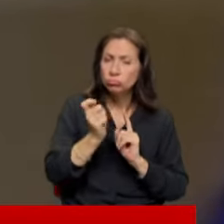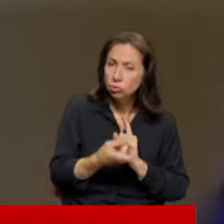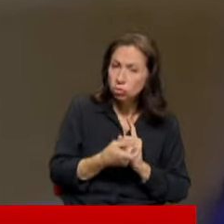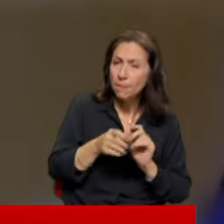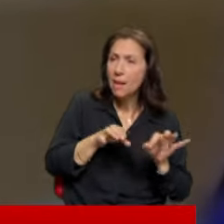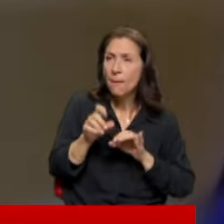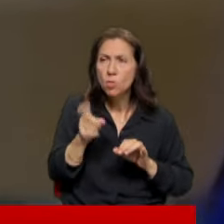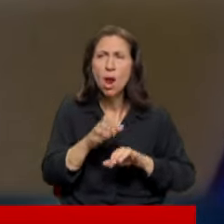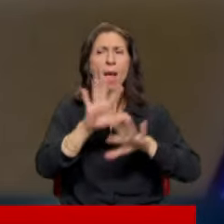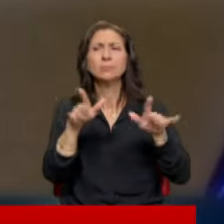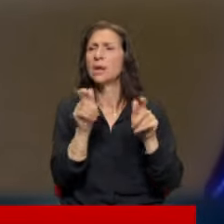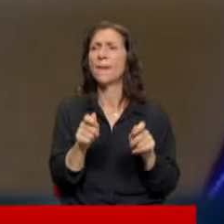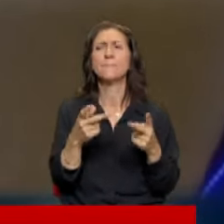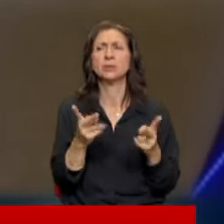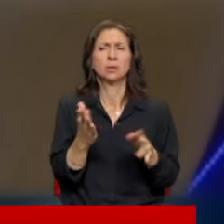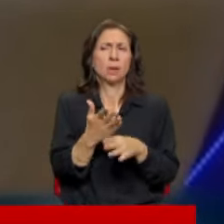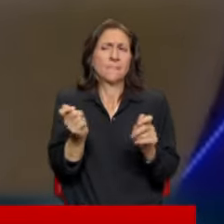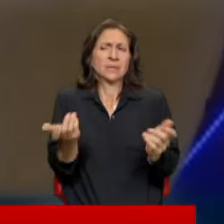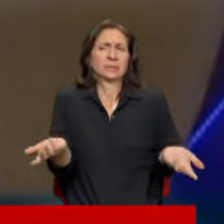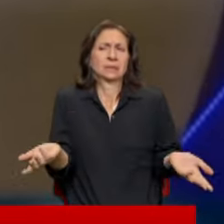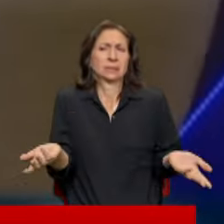stratejide bulur hepsini yapabilir niye yapmasın